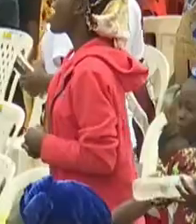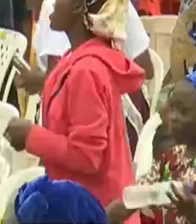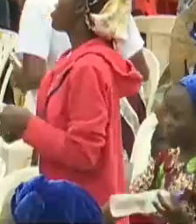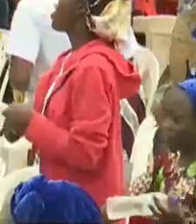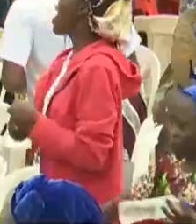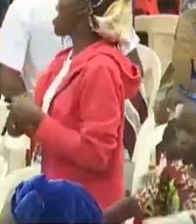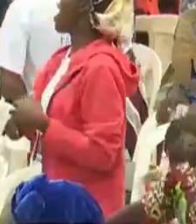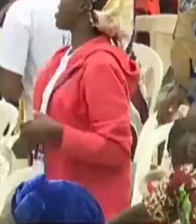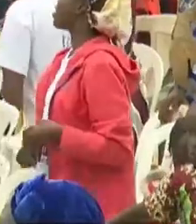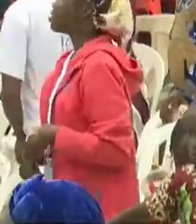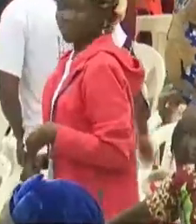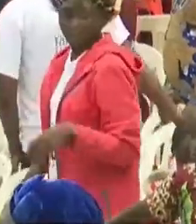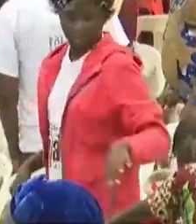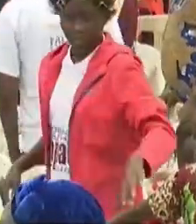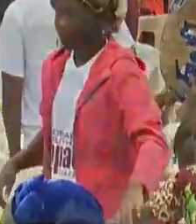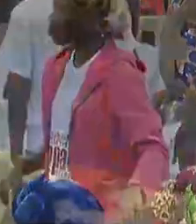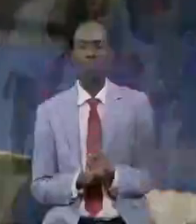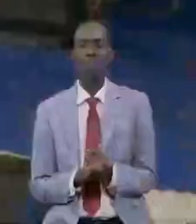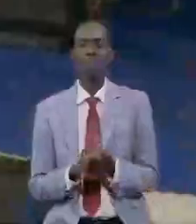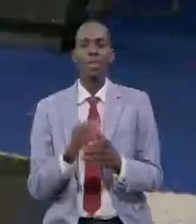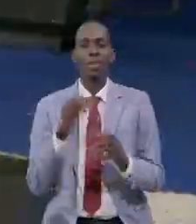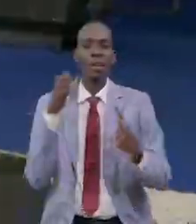gloire à Dieu